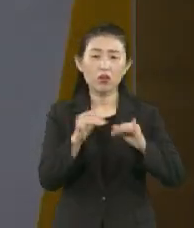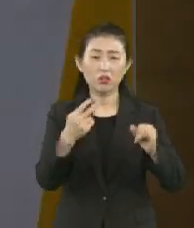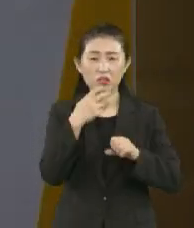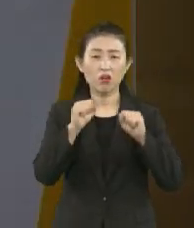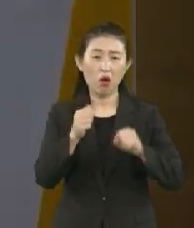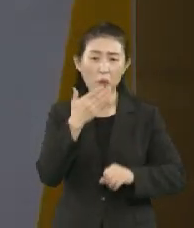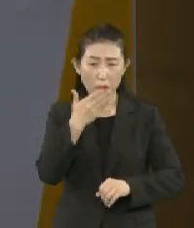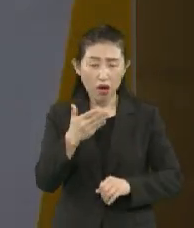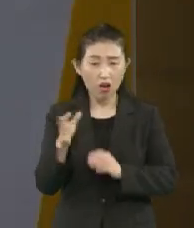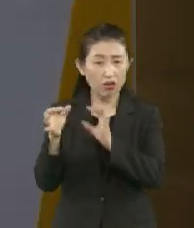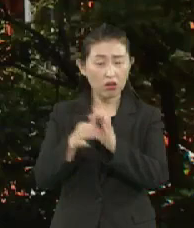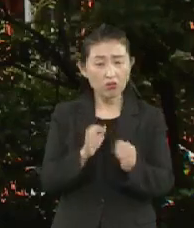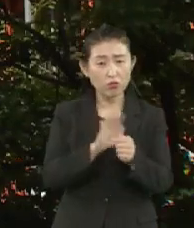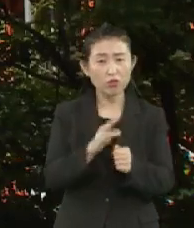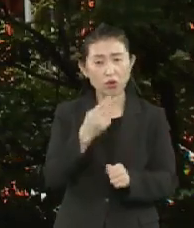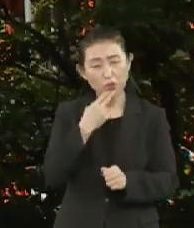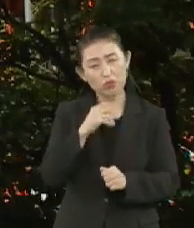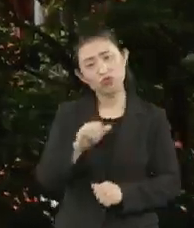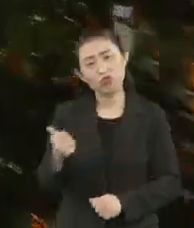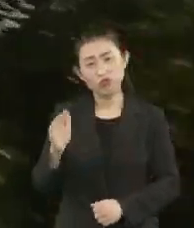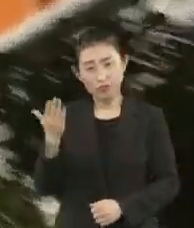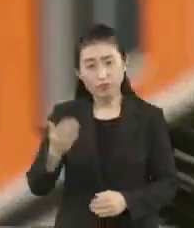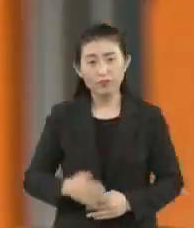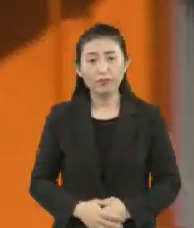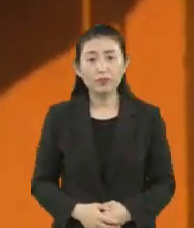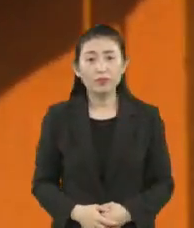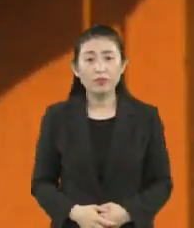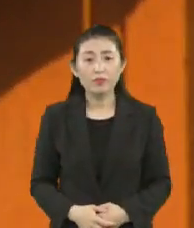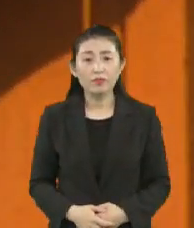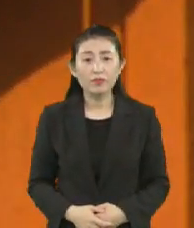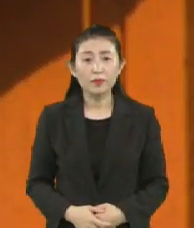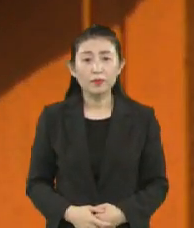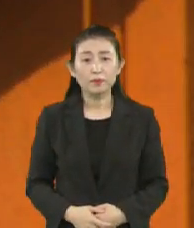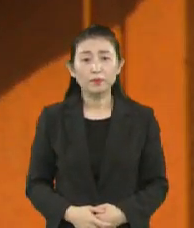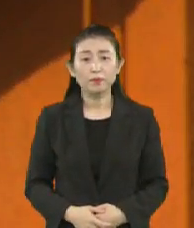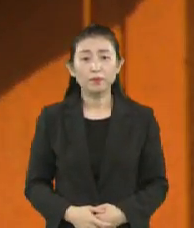상가는 미래가 되기 어렵습니다. TJB 류재일입니다.